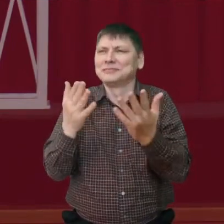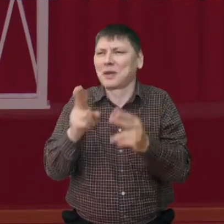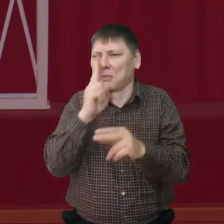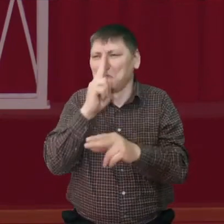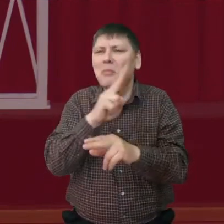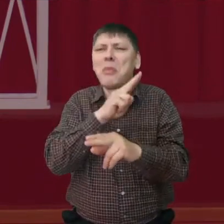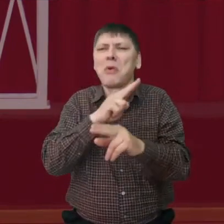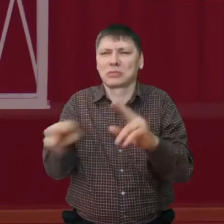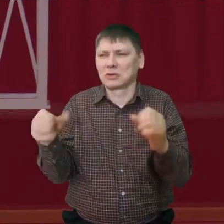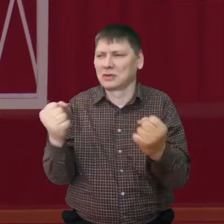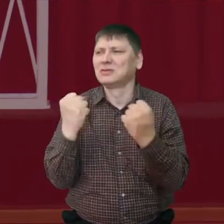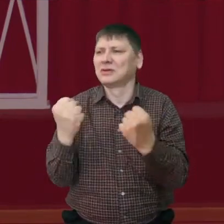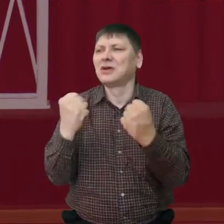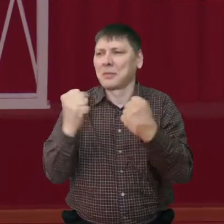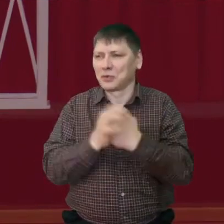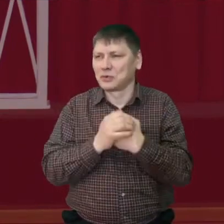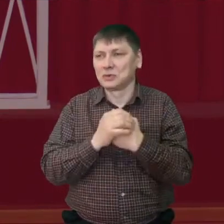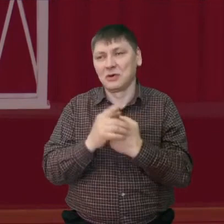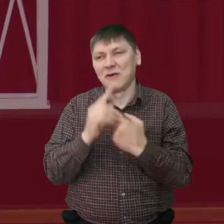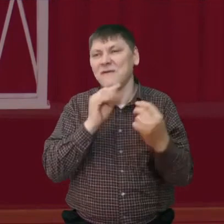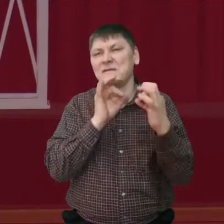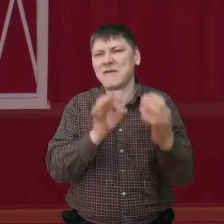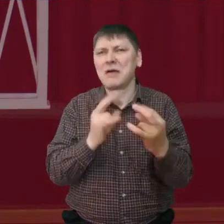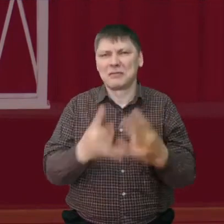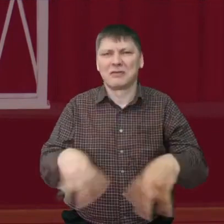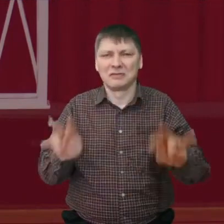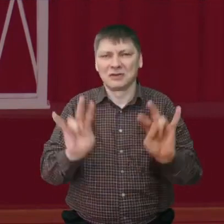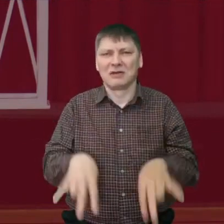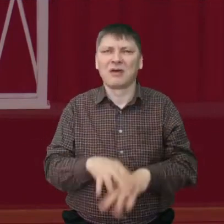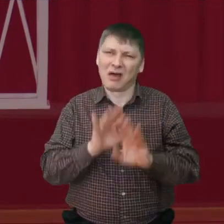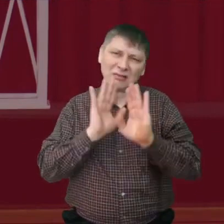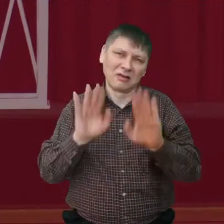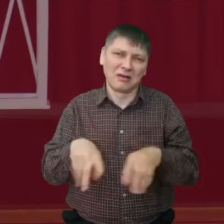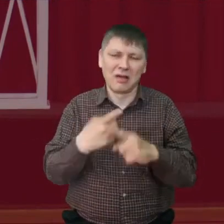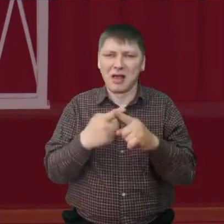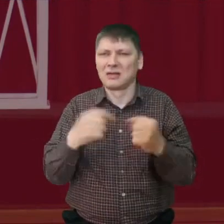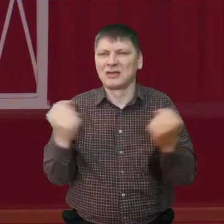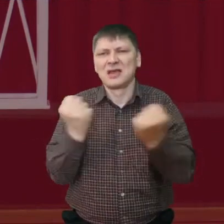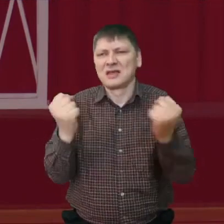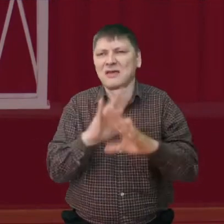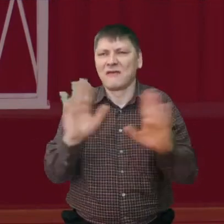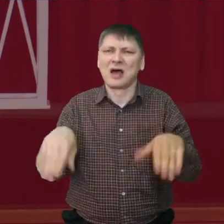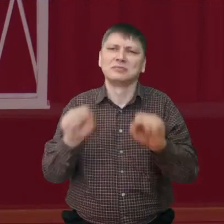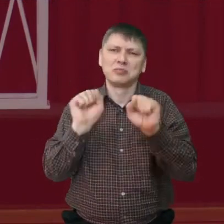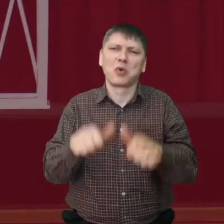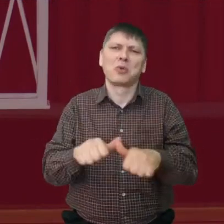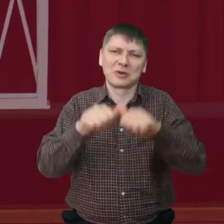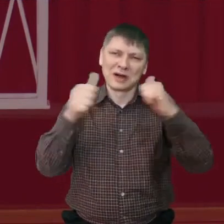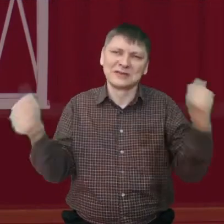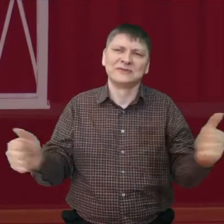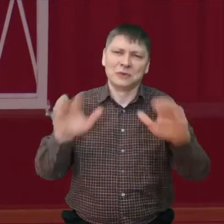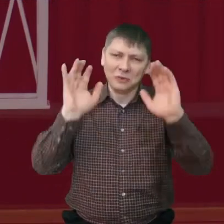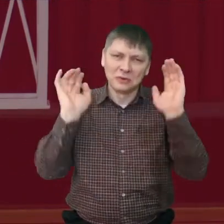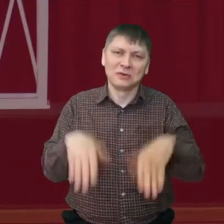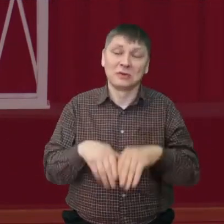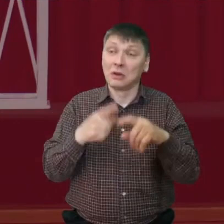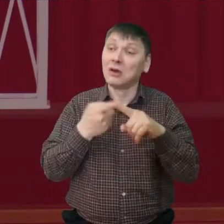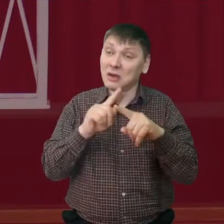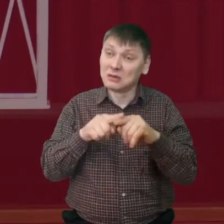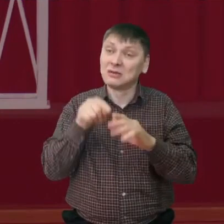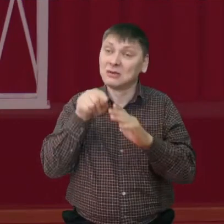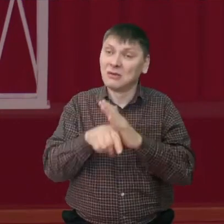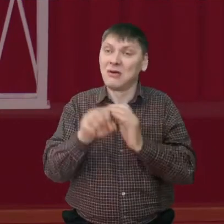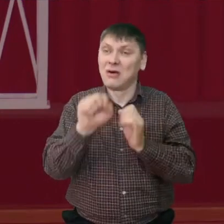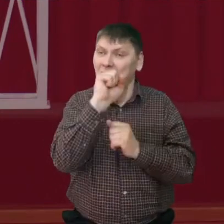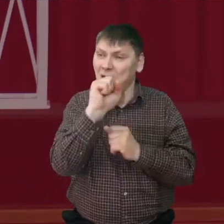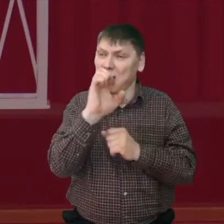изначально установлены Богом. Не будет верности в семье, не будет преданности, к сожалению, будет распад семей. И вот это одна из